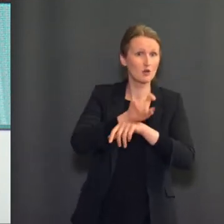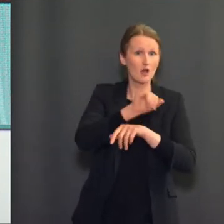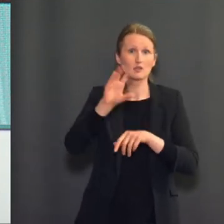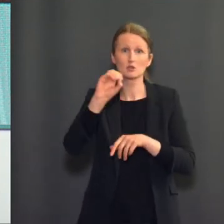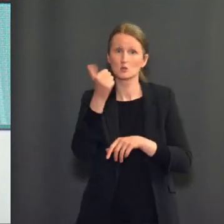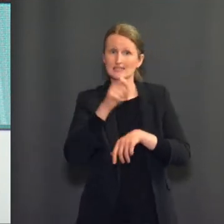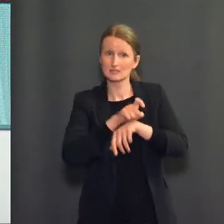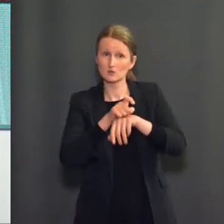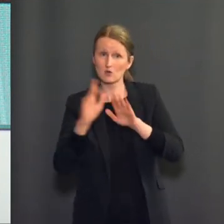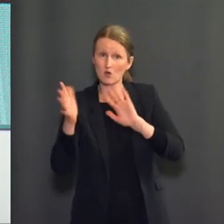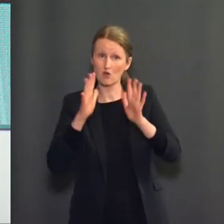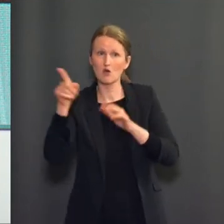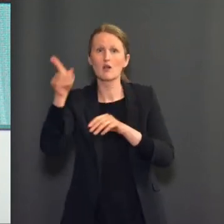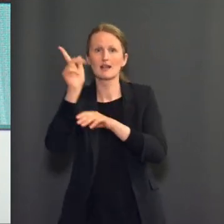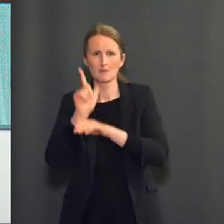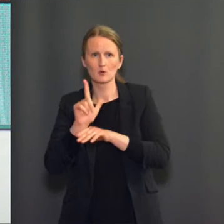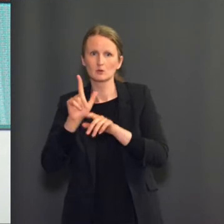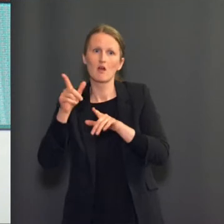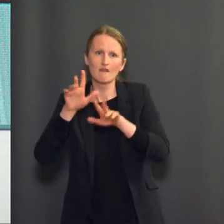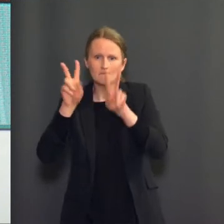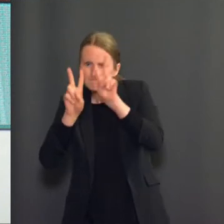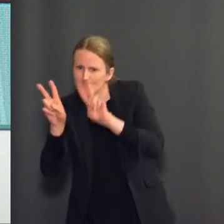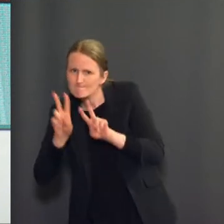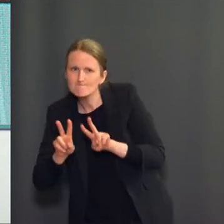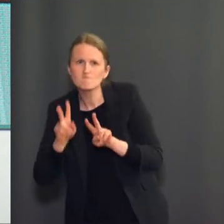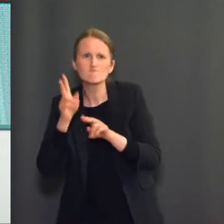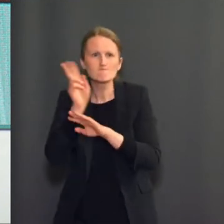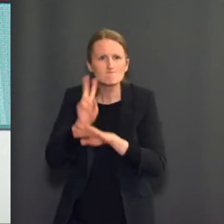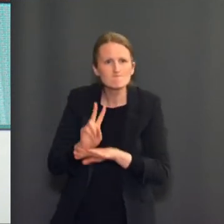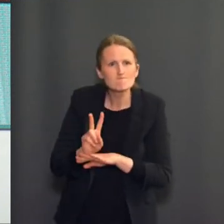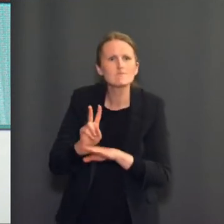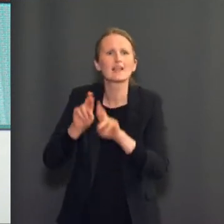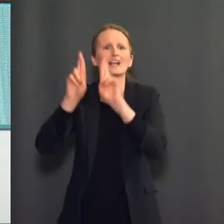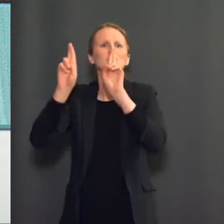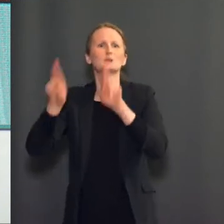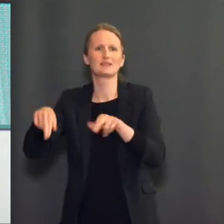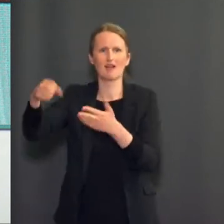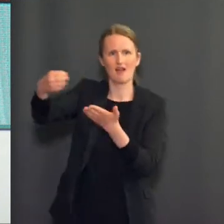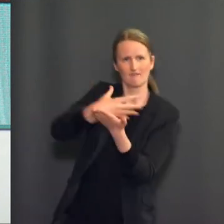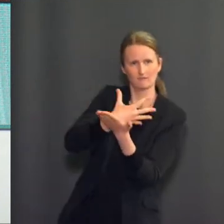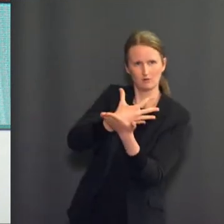nouveaux variants du virus et limiter ainsi leur propagation.